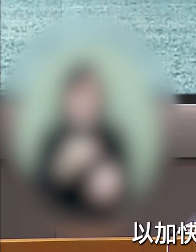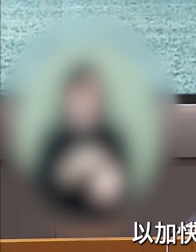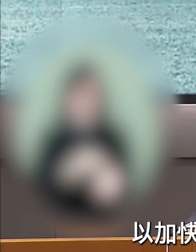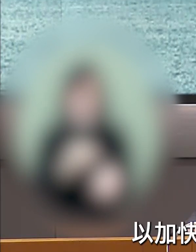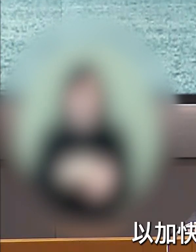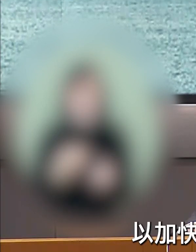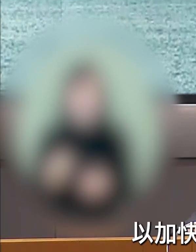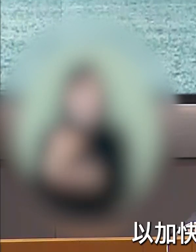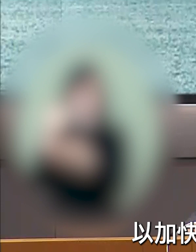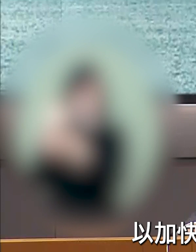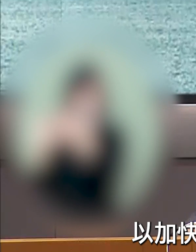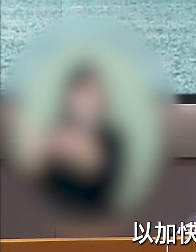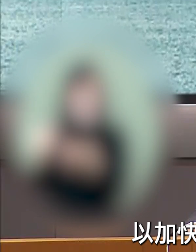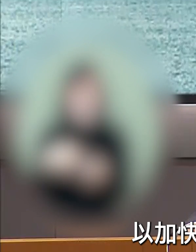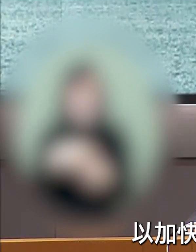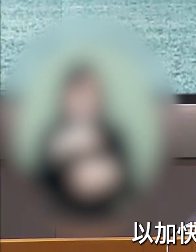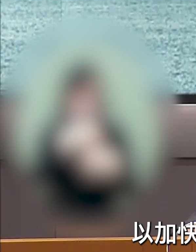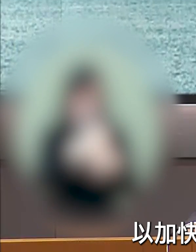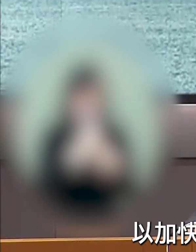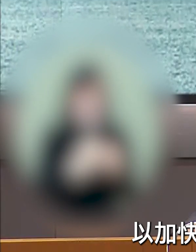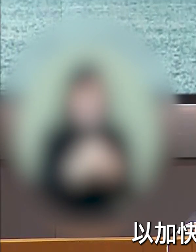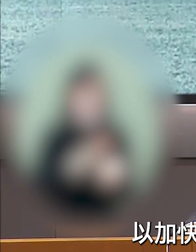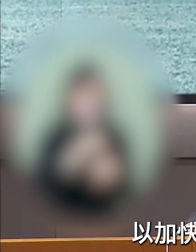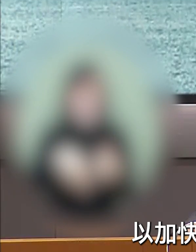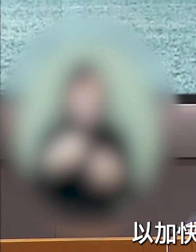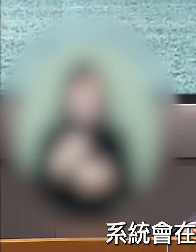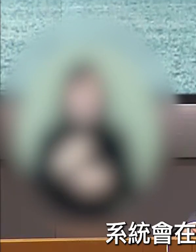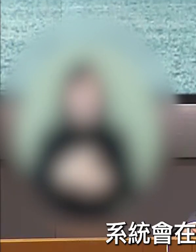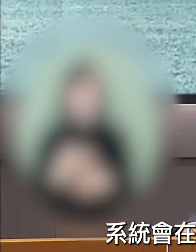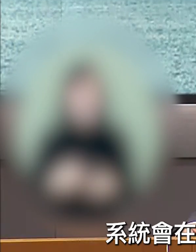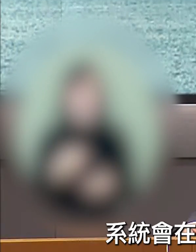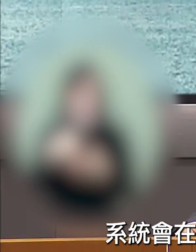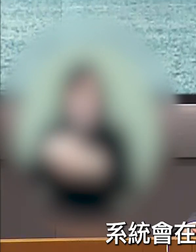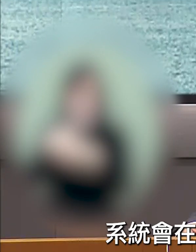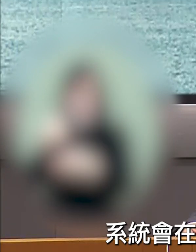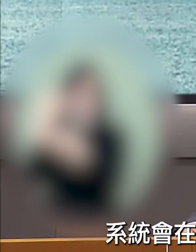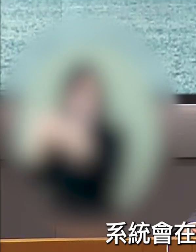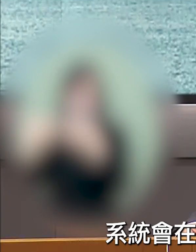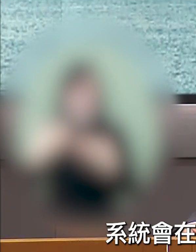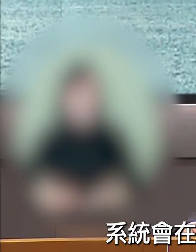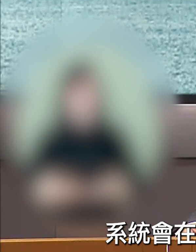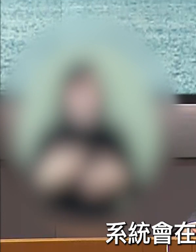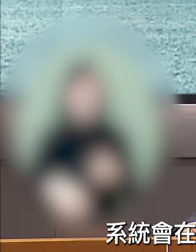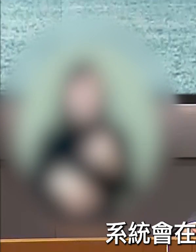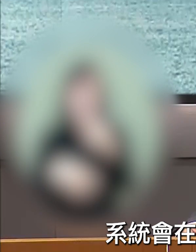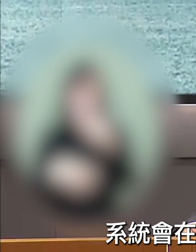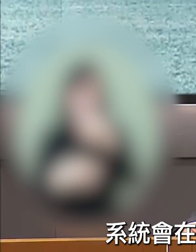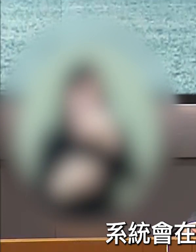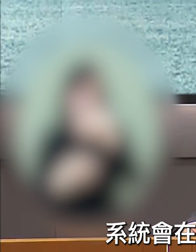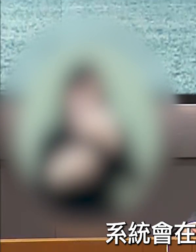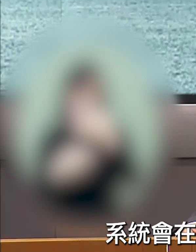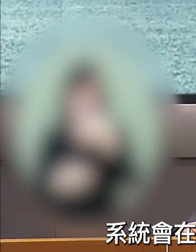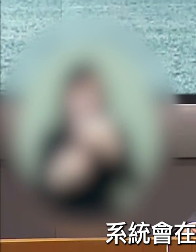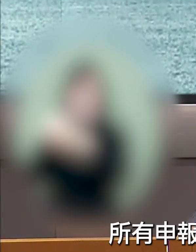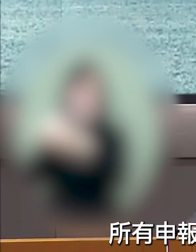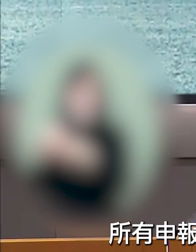我們檢測支援檢測陽性個案的一個工作。申報系統會在今日的6時會正式啟